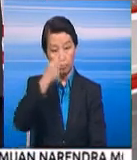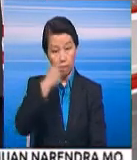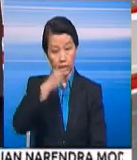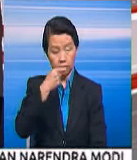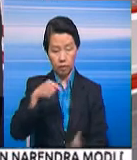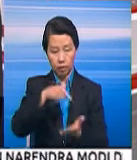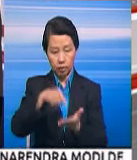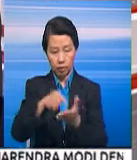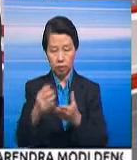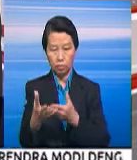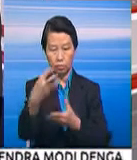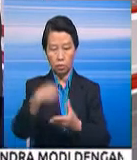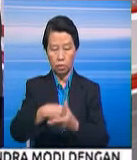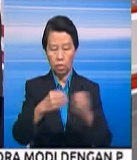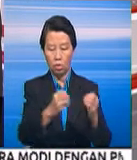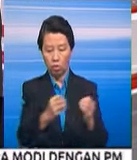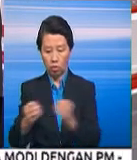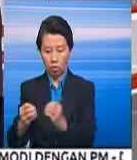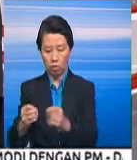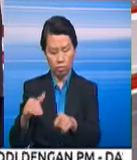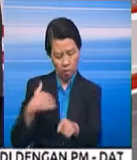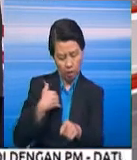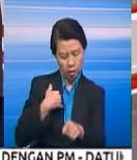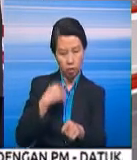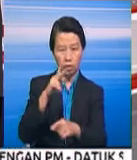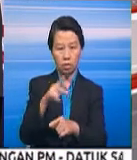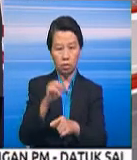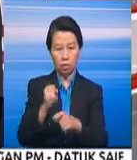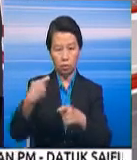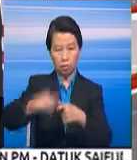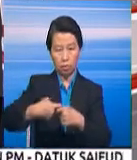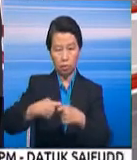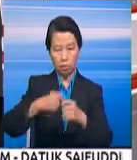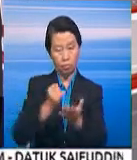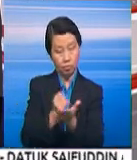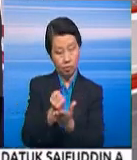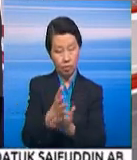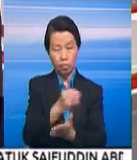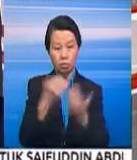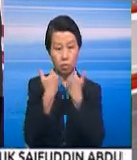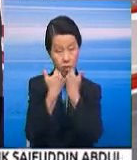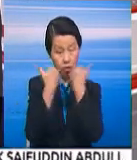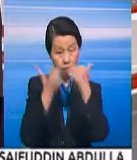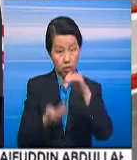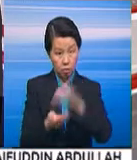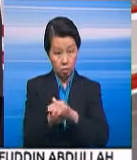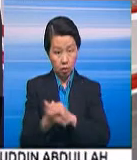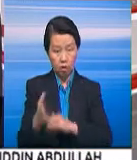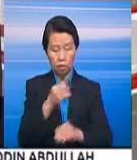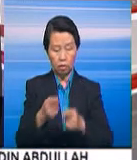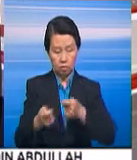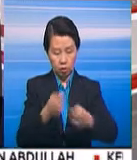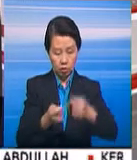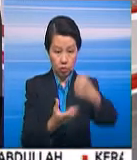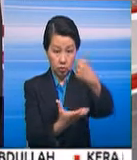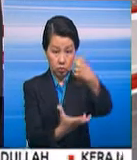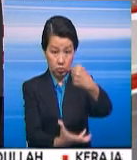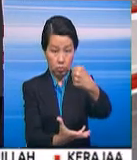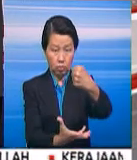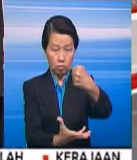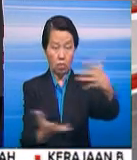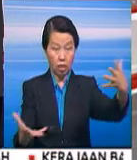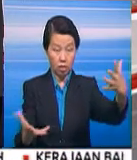ini melibatkan organisasi yang mempunyai kes berkaitan integriti dan rasuah selain mengendalikan dana dengan jumlah